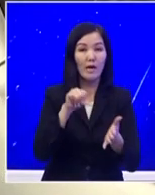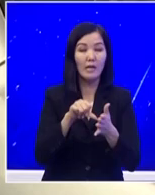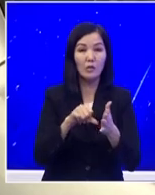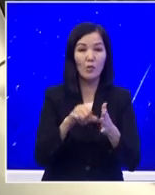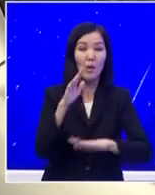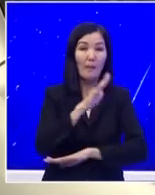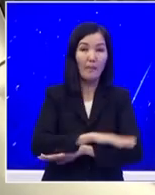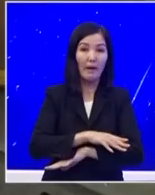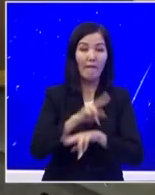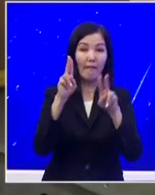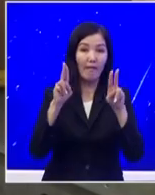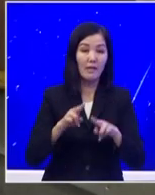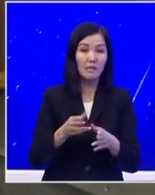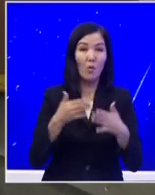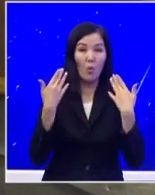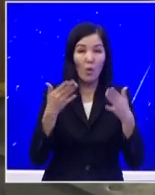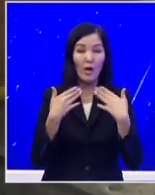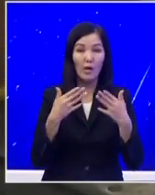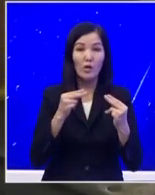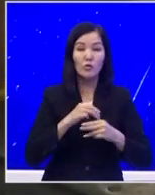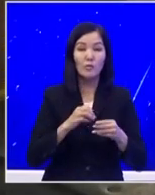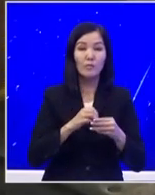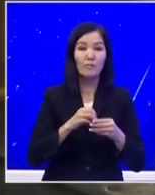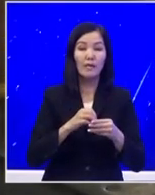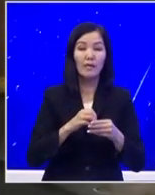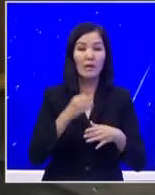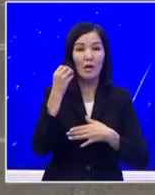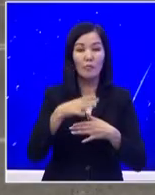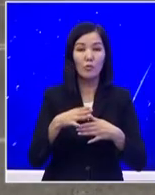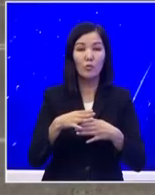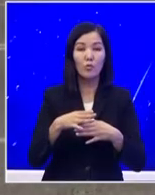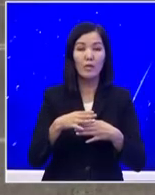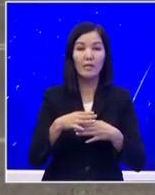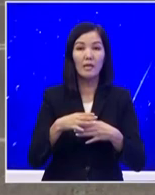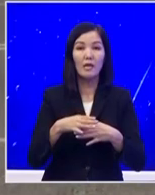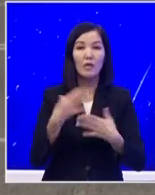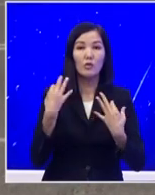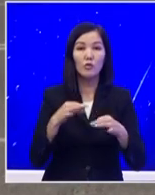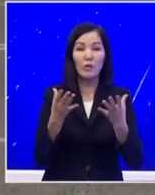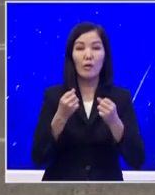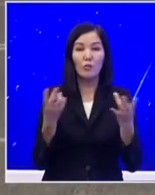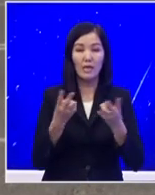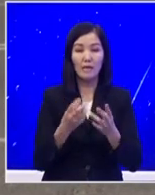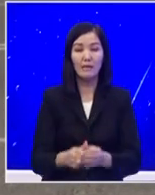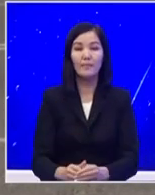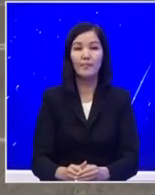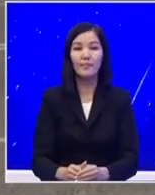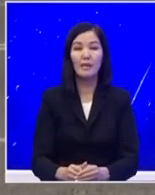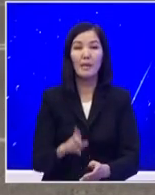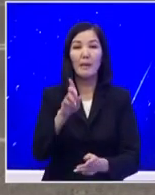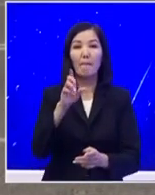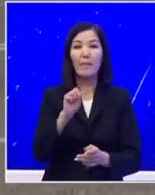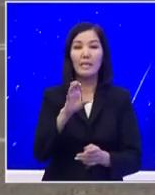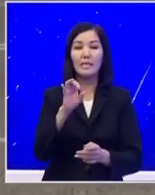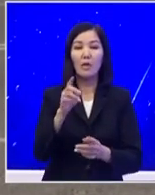тәртібі оңай. Жұмыспен қамту орталығынан жолдама алу жеткілікті. Бастау бизнес жобасы көптеген жұмыссыз адамдарға